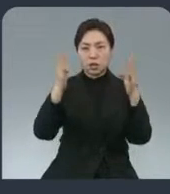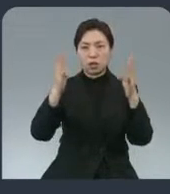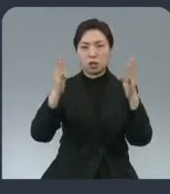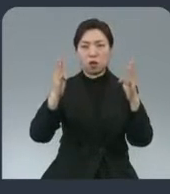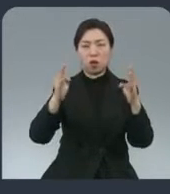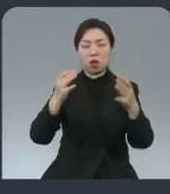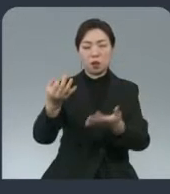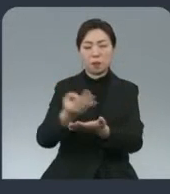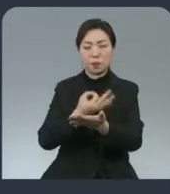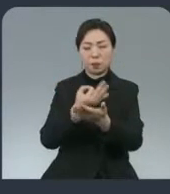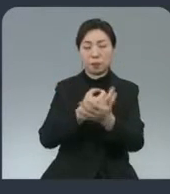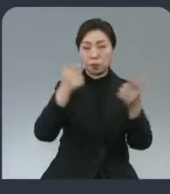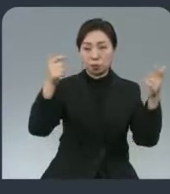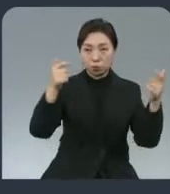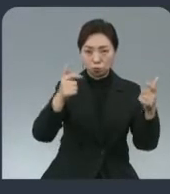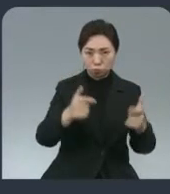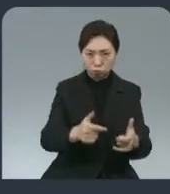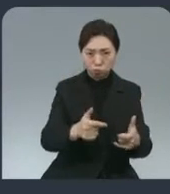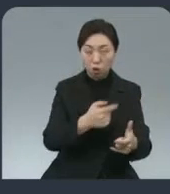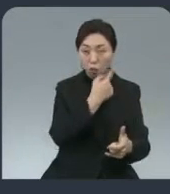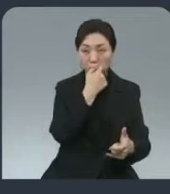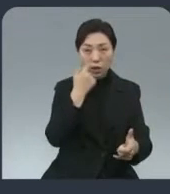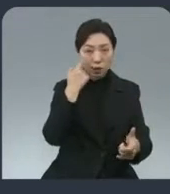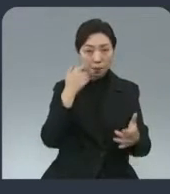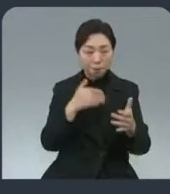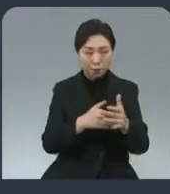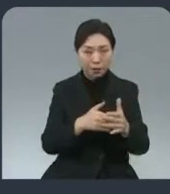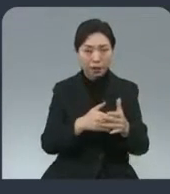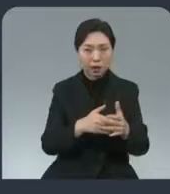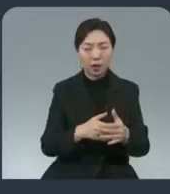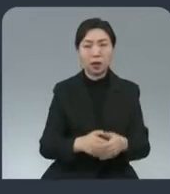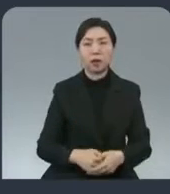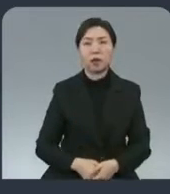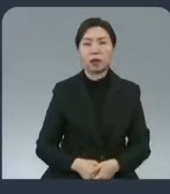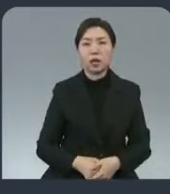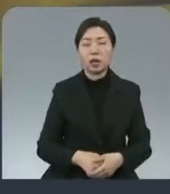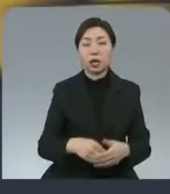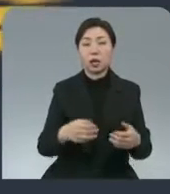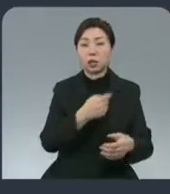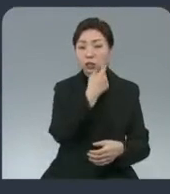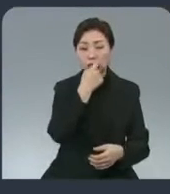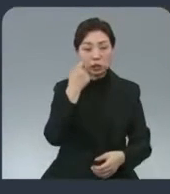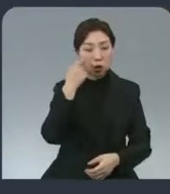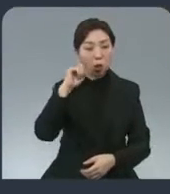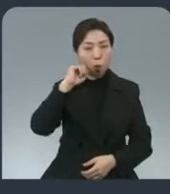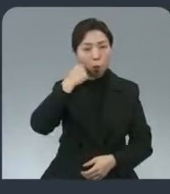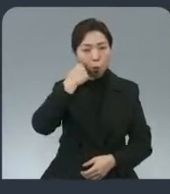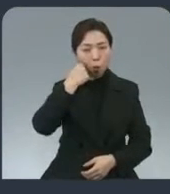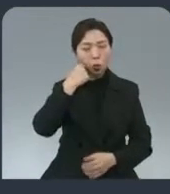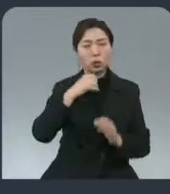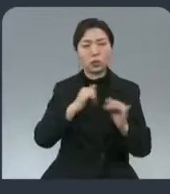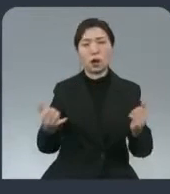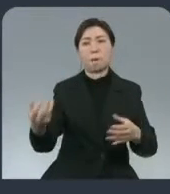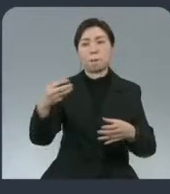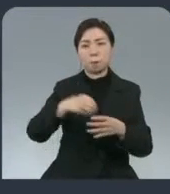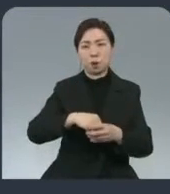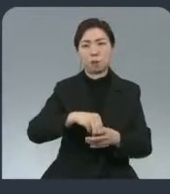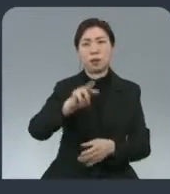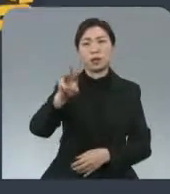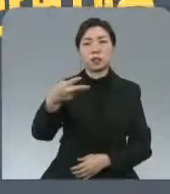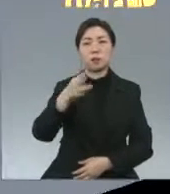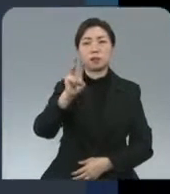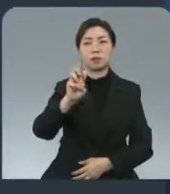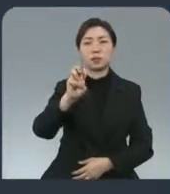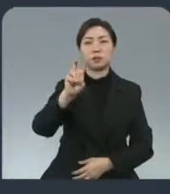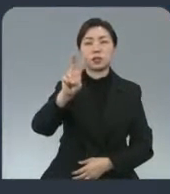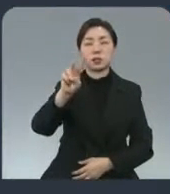交的14万亿韩元规模的原案有所增额，增加了防疫支援金的支付对象和损失补偿修